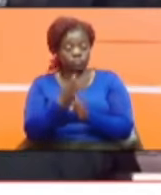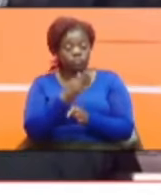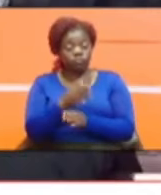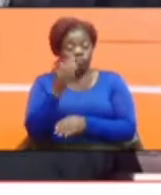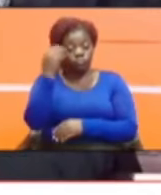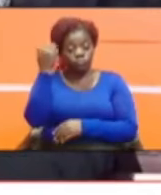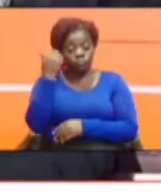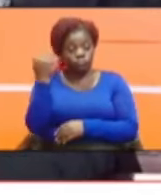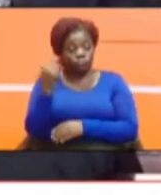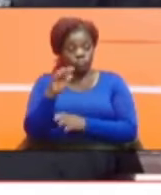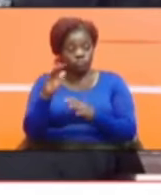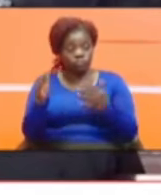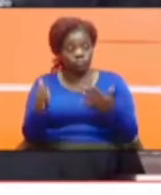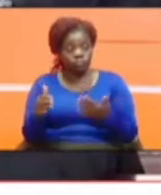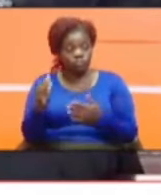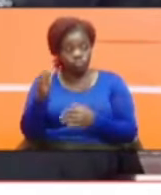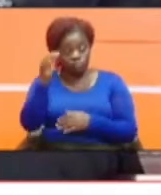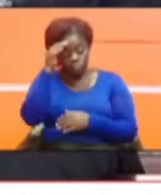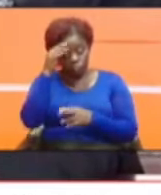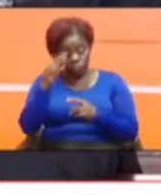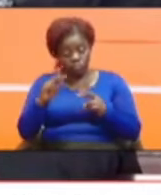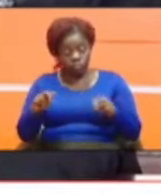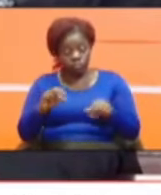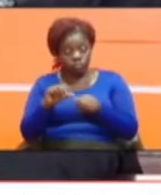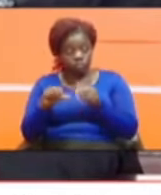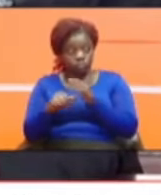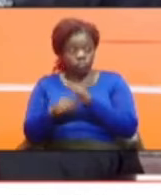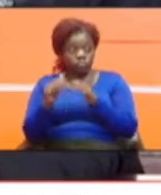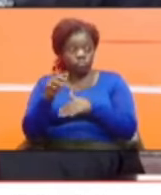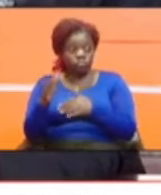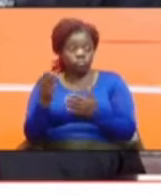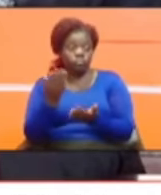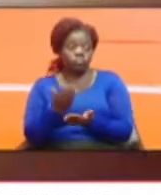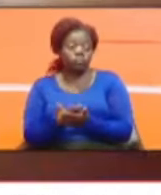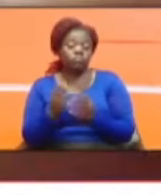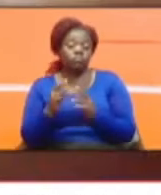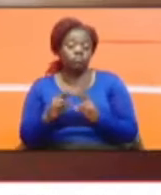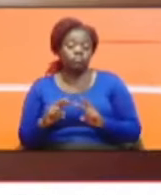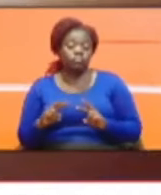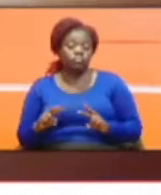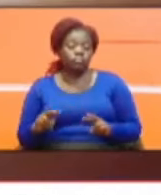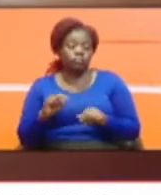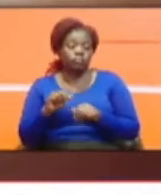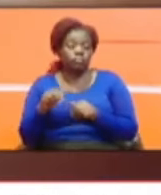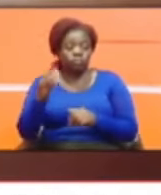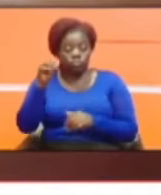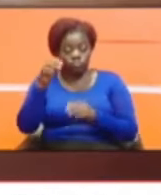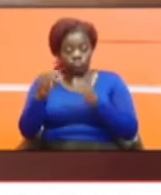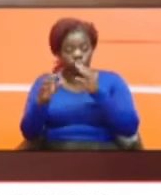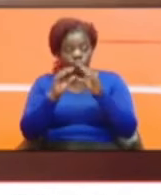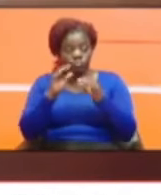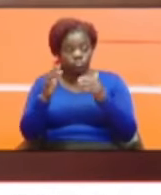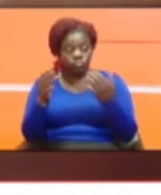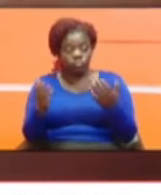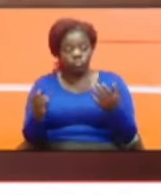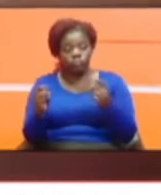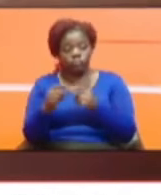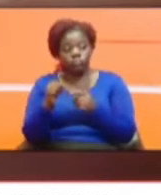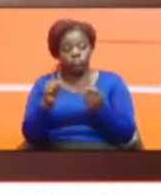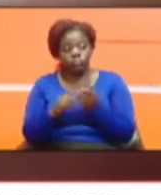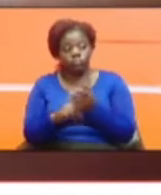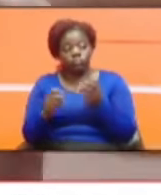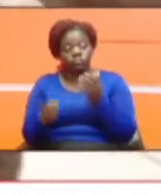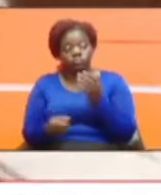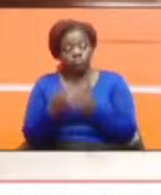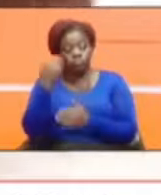kkooti engeri omusirikale yali anoonyeza ku nsonga zino bwe yamusaba okunoonyereza ku mpuliziganya y'abavunaanwa era nti yafuna olukusa